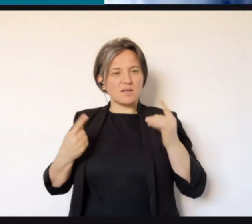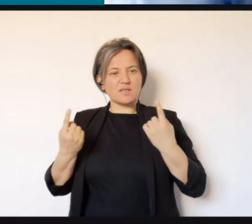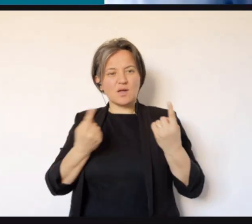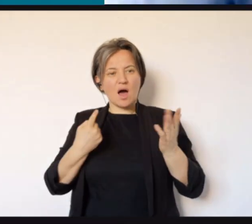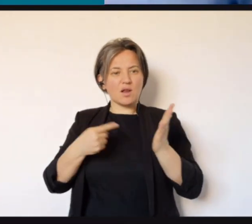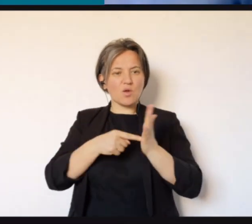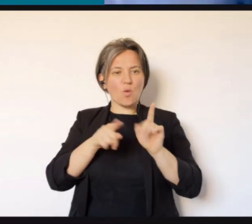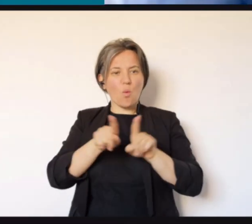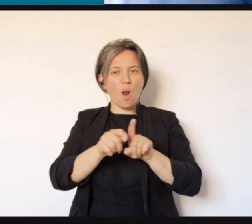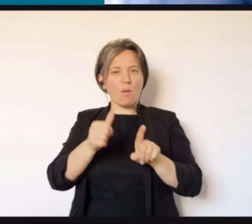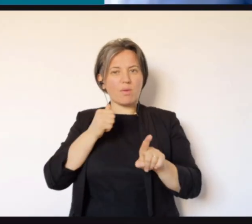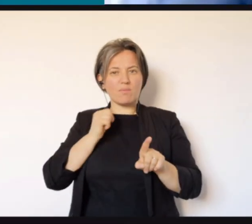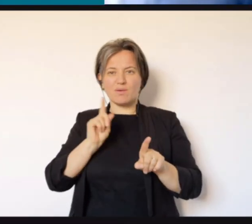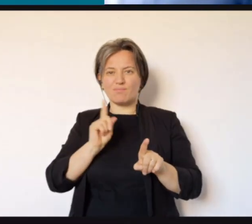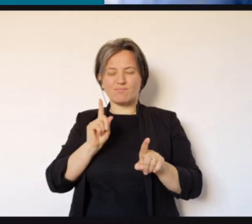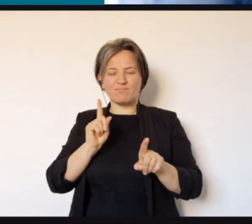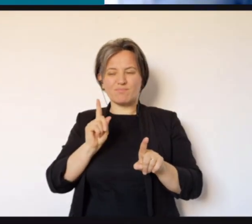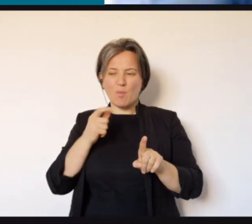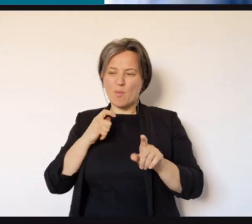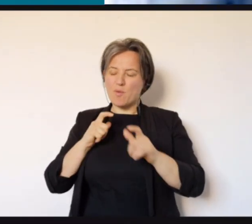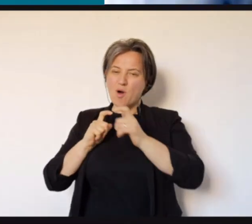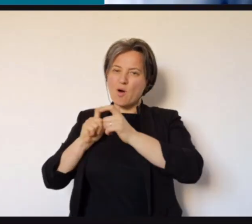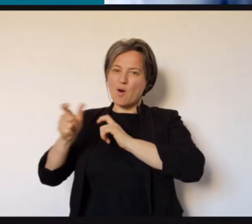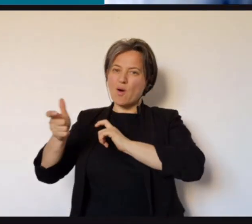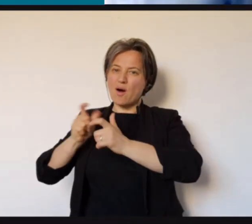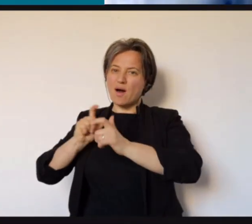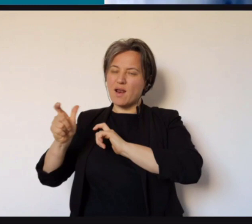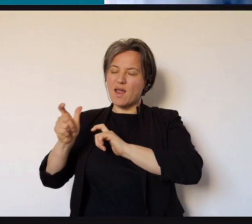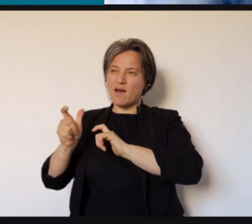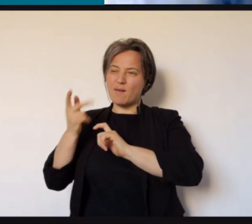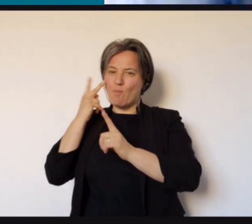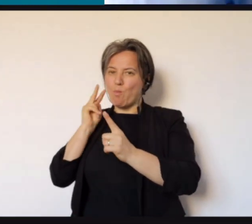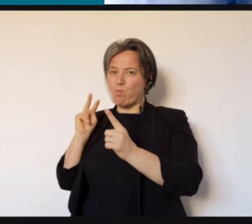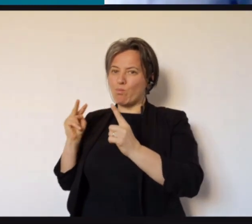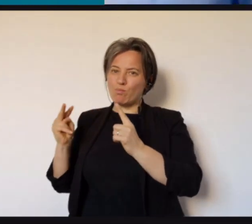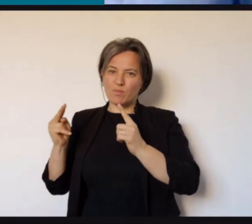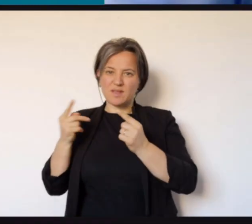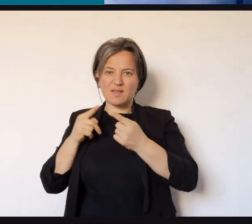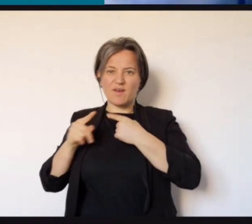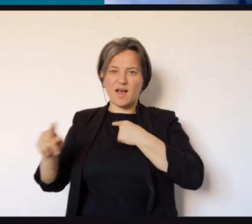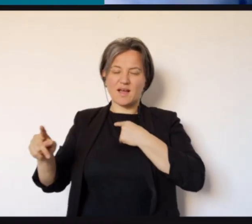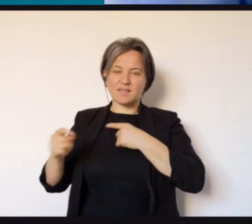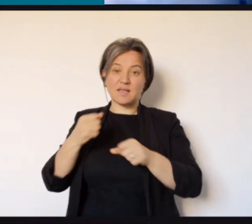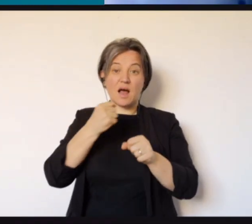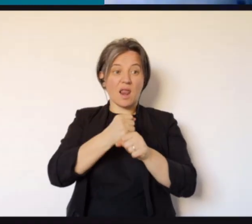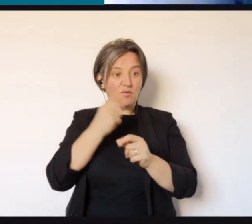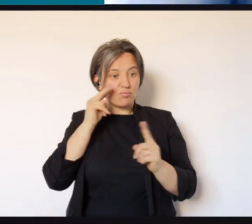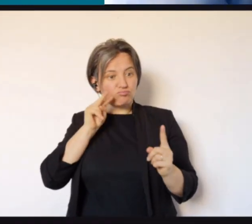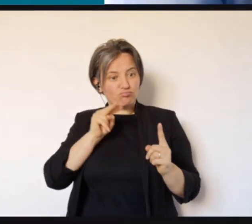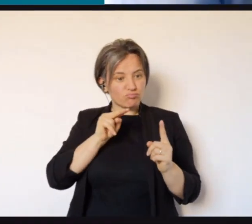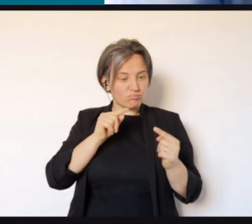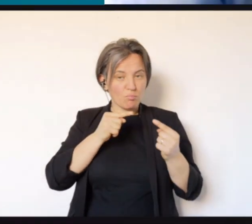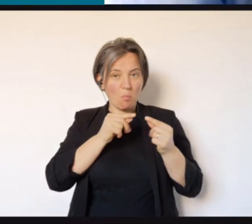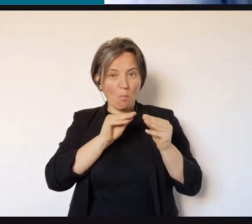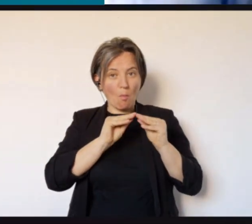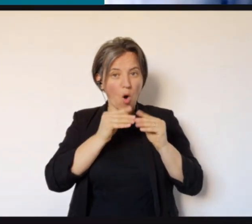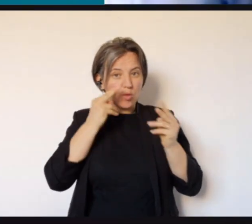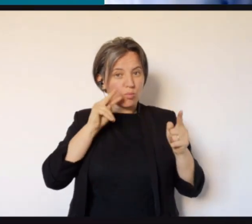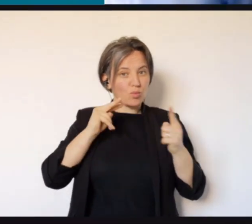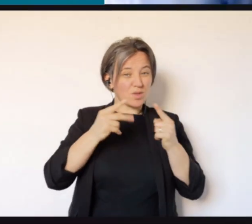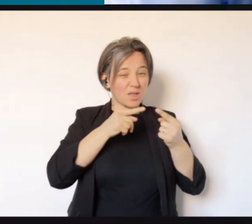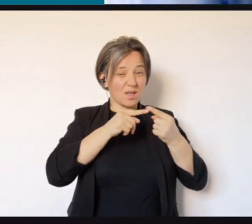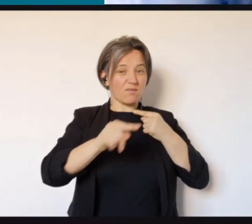prima, vedere le relazioni in maniera diversa, vedere i lavori in